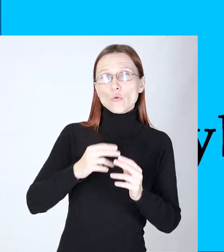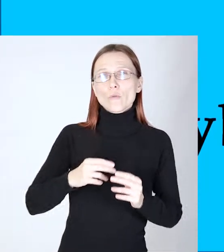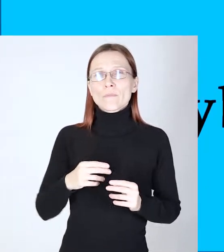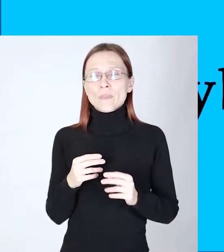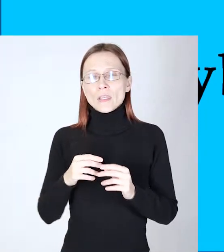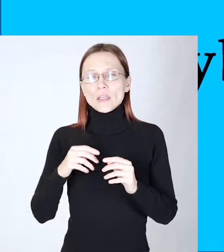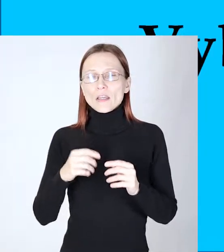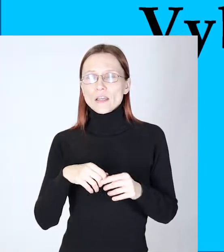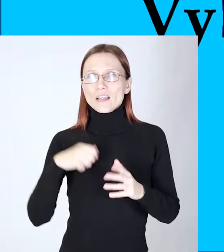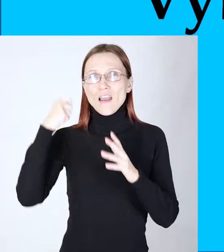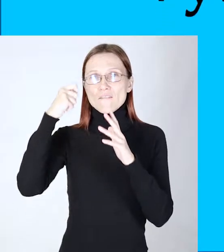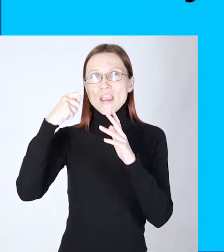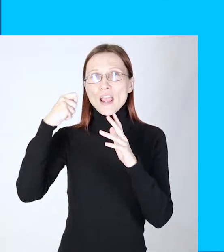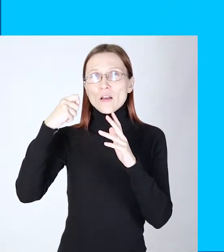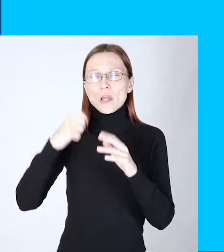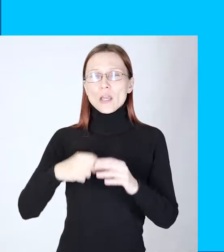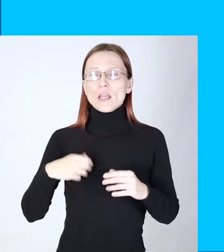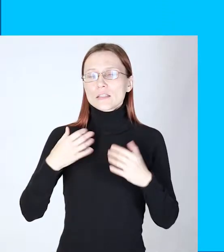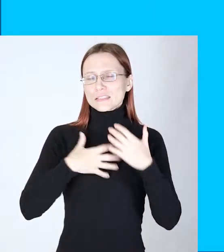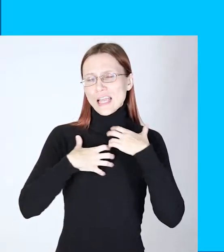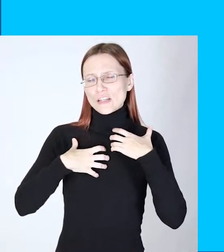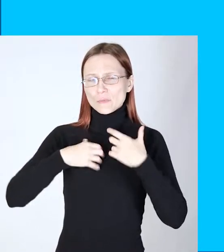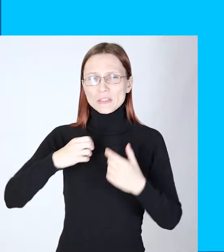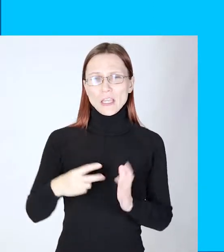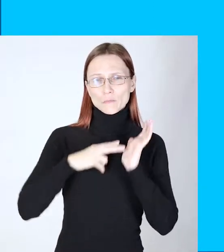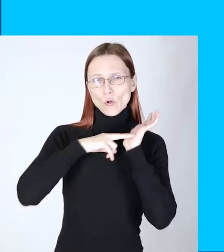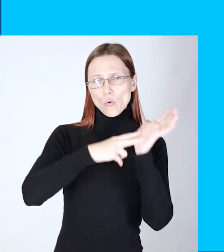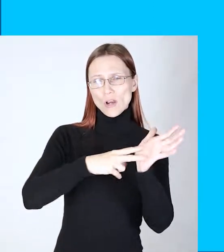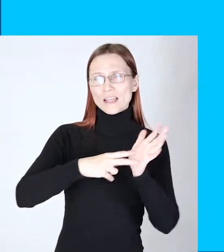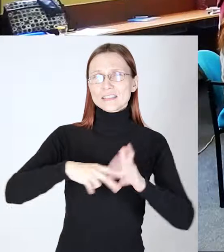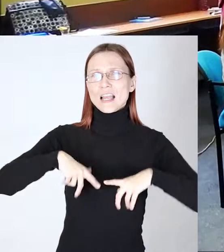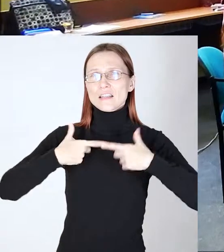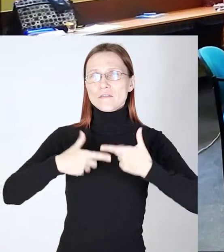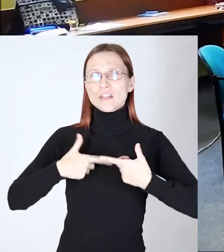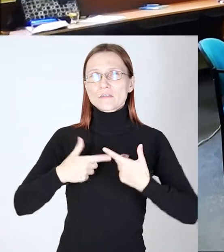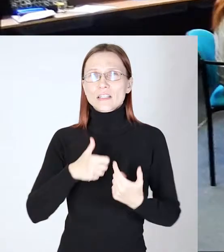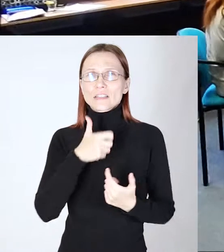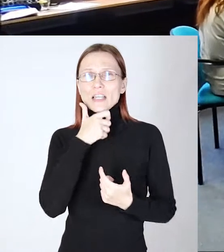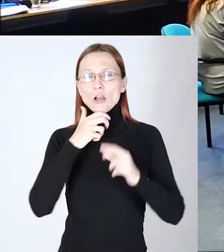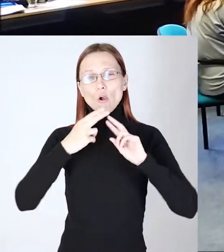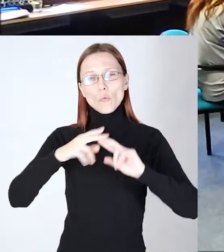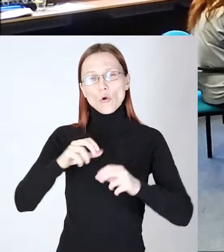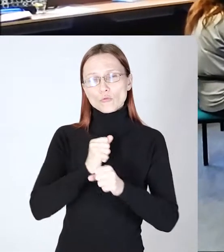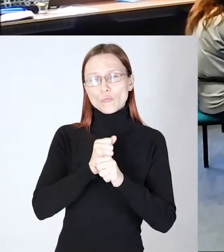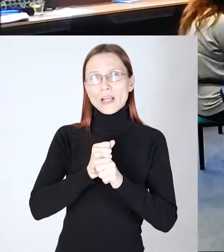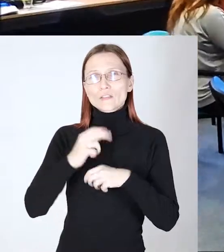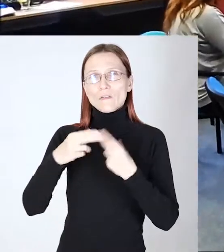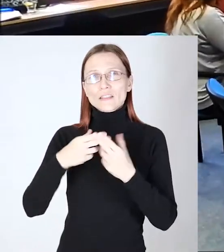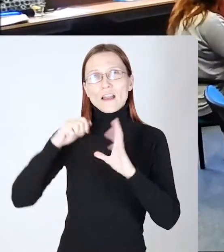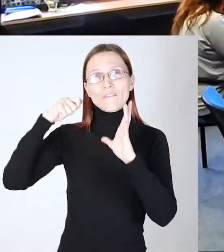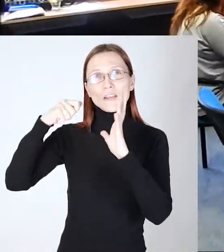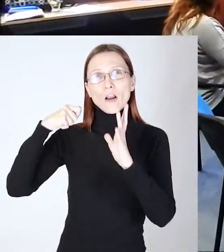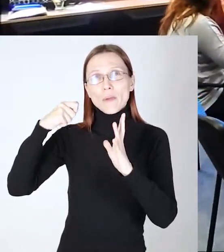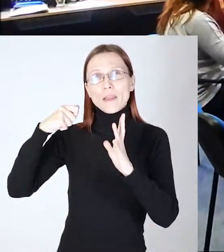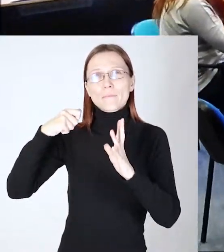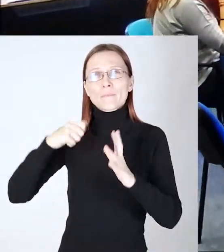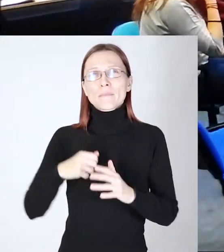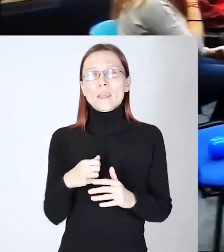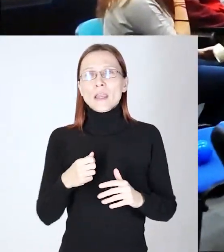Snažíme sa im pomôcť a ukázať všetky možnosti upravy videa, ktoré by mohli použiť na to, aby vznikol výsledný produkt, aký si oni